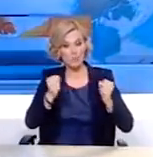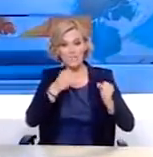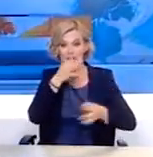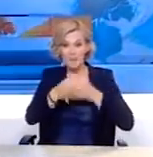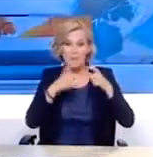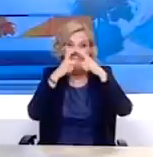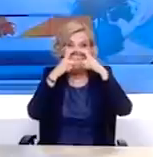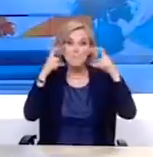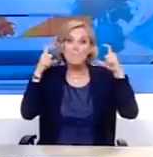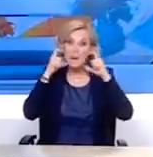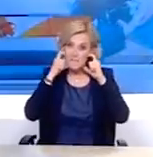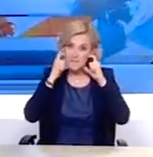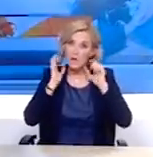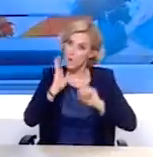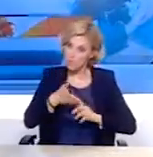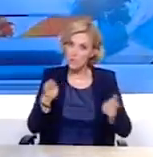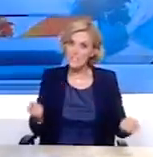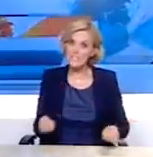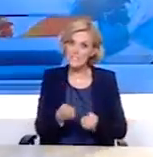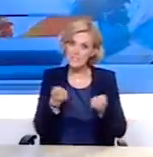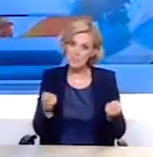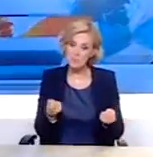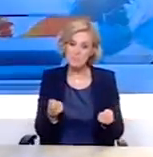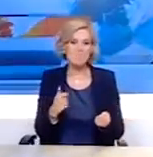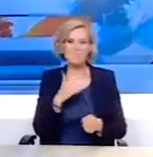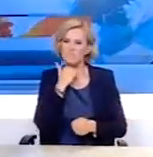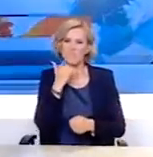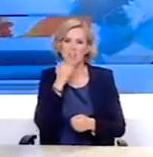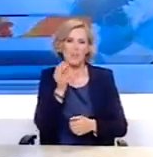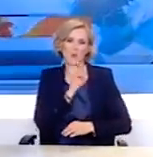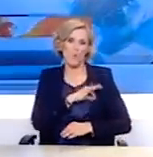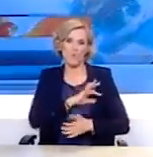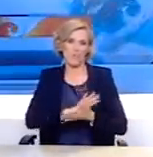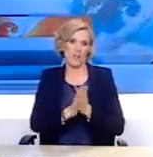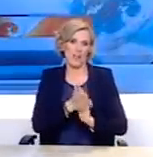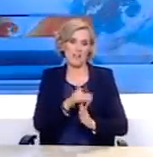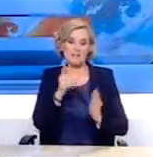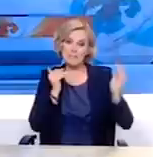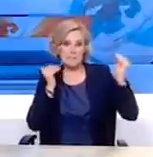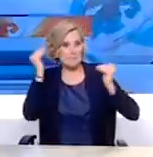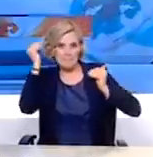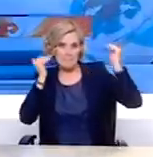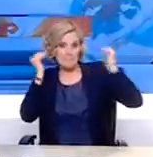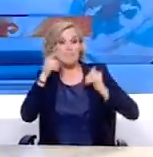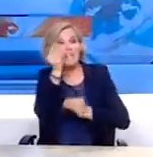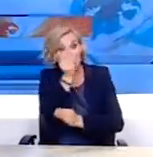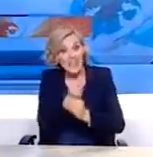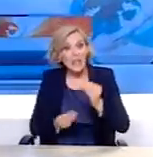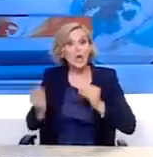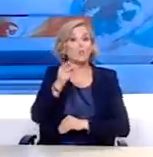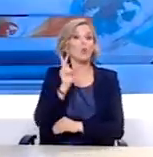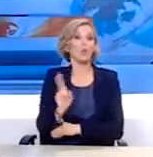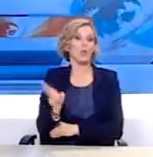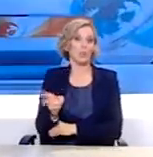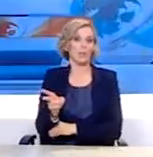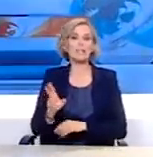πως χρήση μασκών από το γενικό κοινό δεν υποστηρίζεται από τα σημερινά επιστημονικά δεδομένα και φέρει αβεβαιότητες και σημαντικούς κινδύνους. Οι